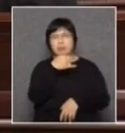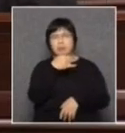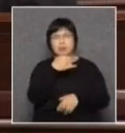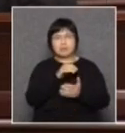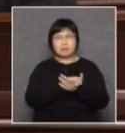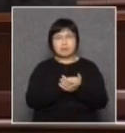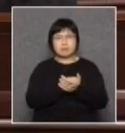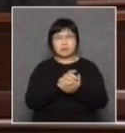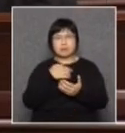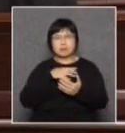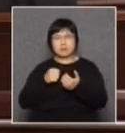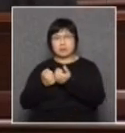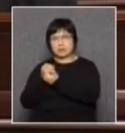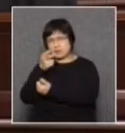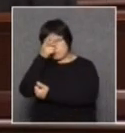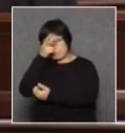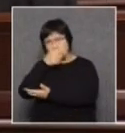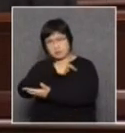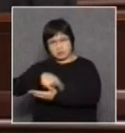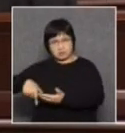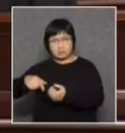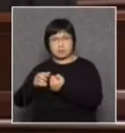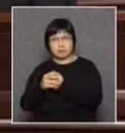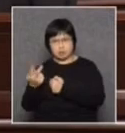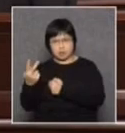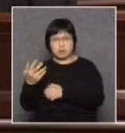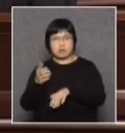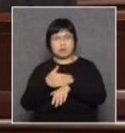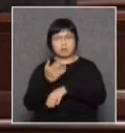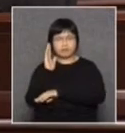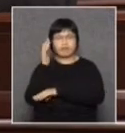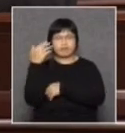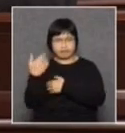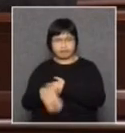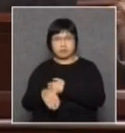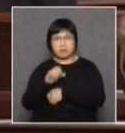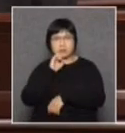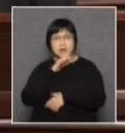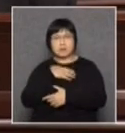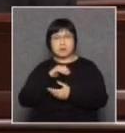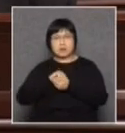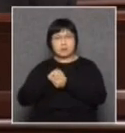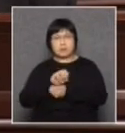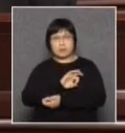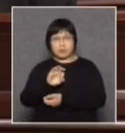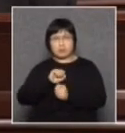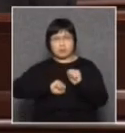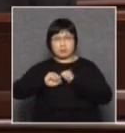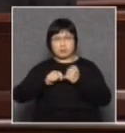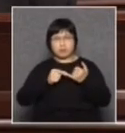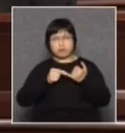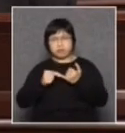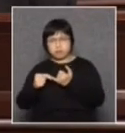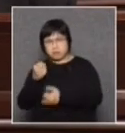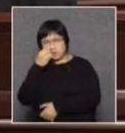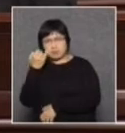即係我哋建制派嘅兩位議員呢剛才發咗言啦，咁就話呢不合作運動啊，拖垮香港啦、啊、